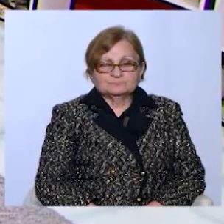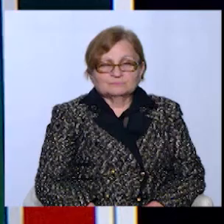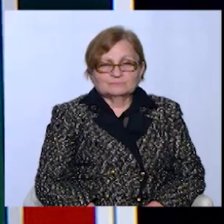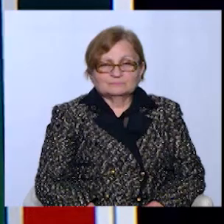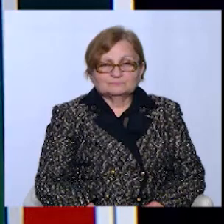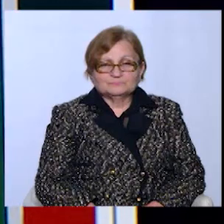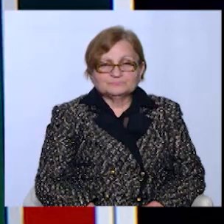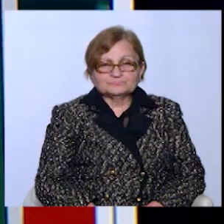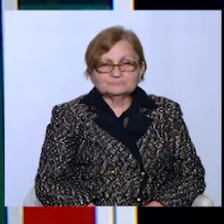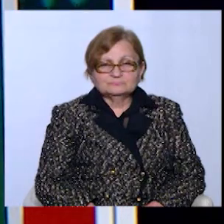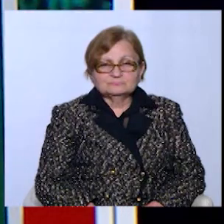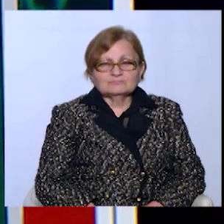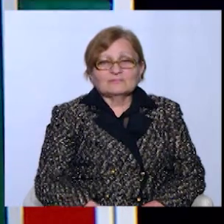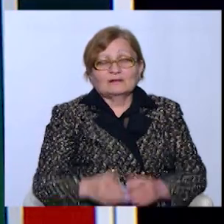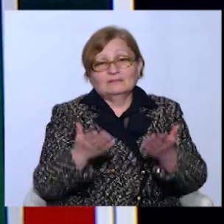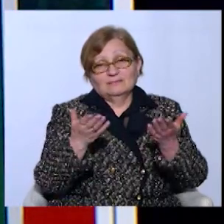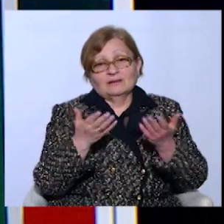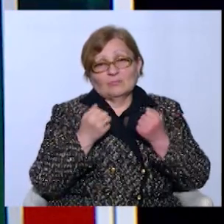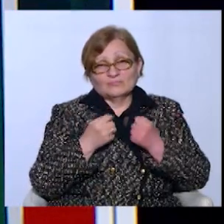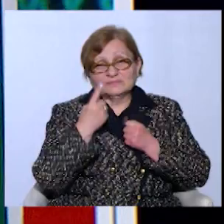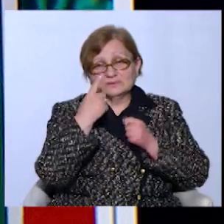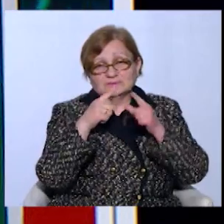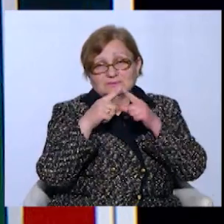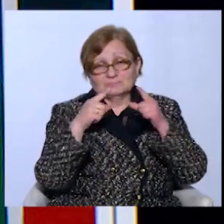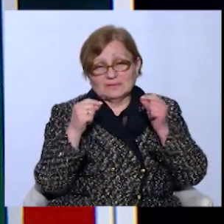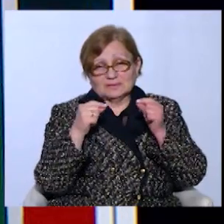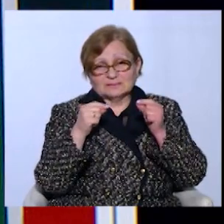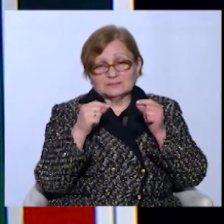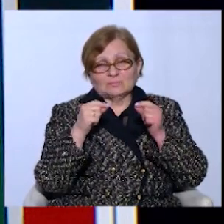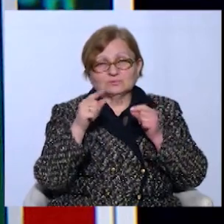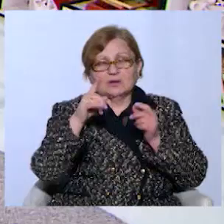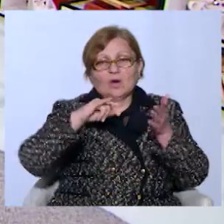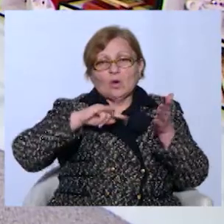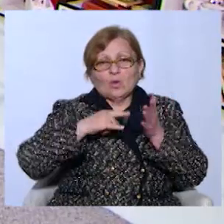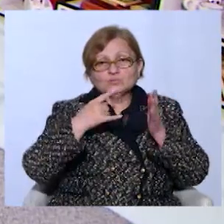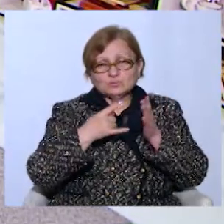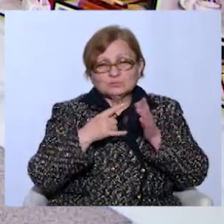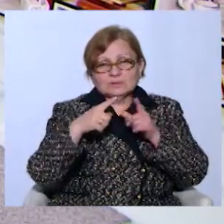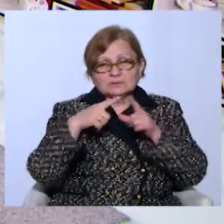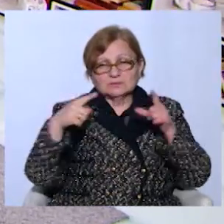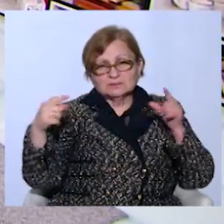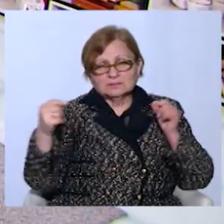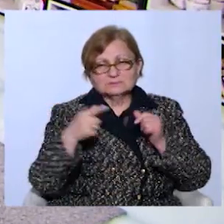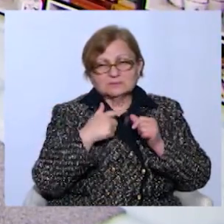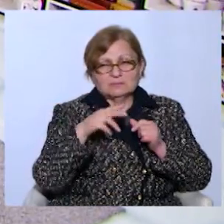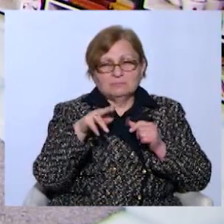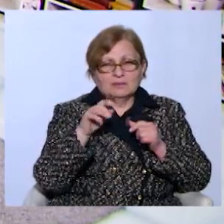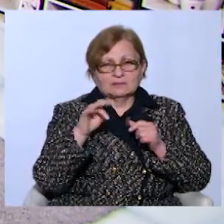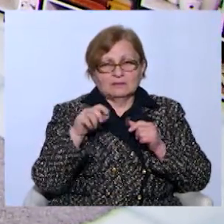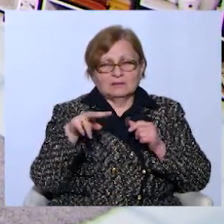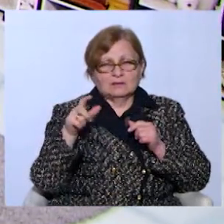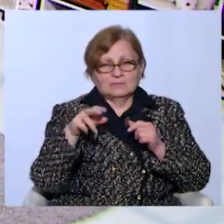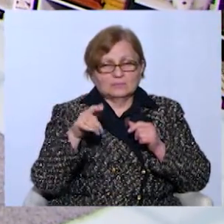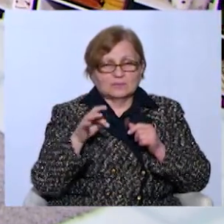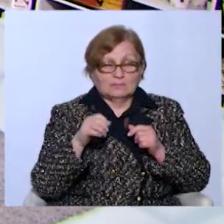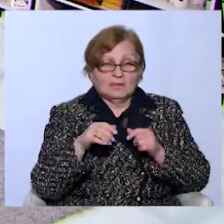გამომივიდა პატარა სამკუთხედი და ერთიც პარალელოგრამი, ოთხკუთხედი. კარგით. ეს ფიგურები უკვე გვაქვს.